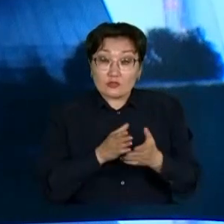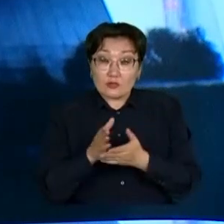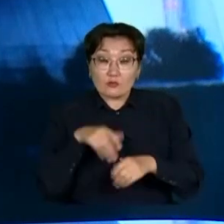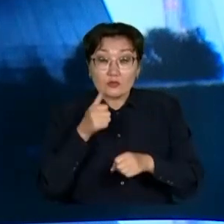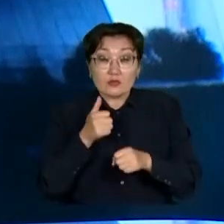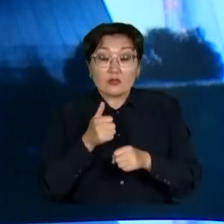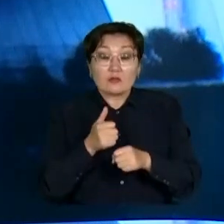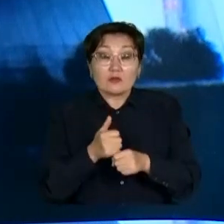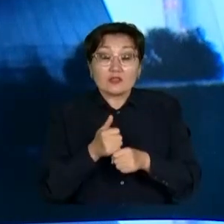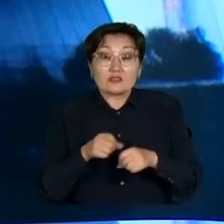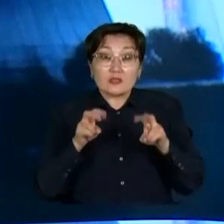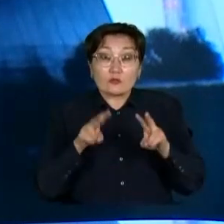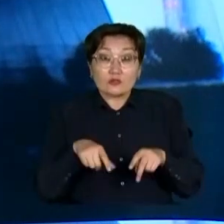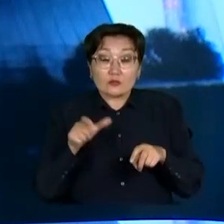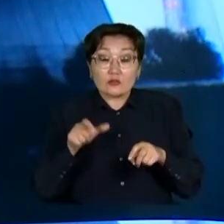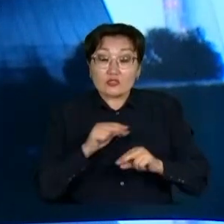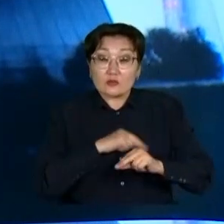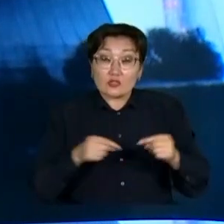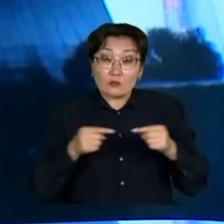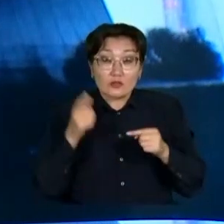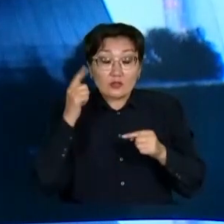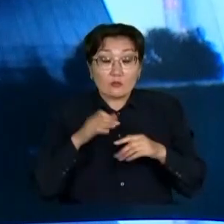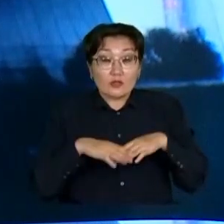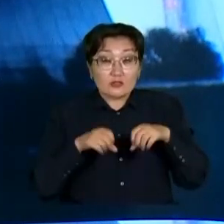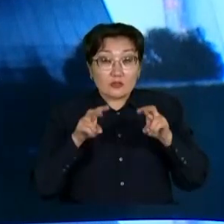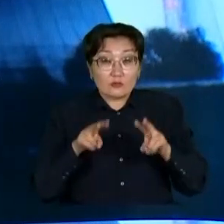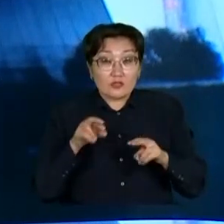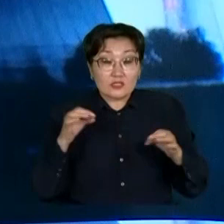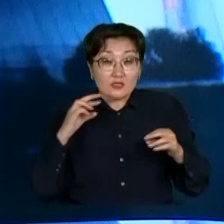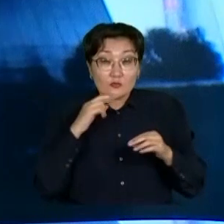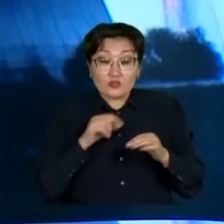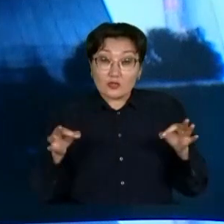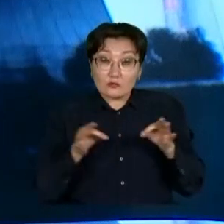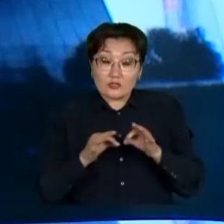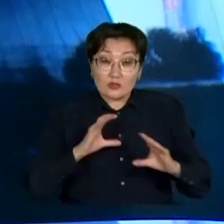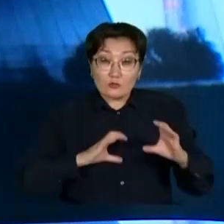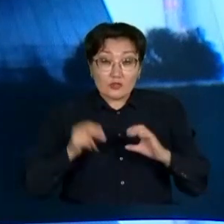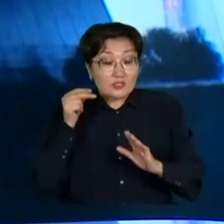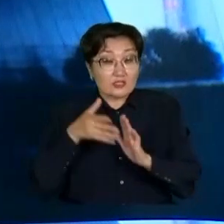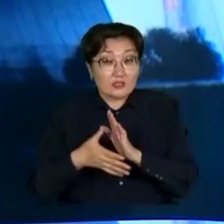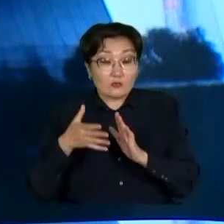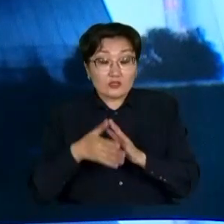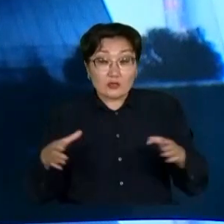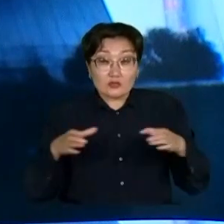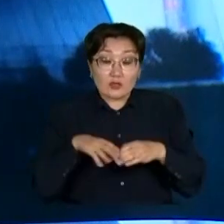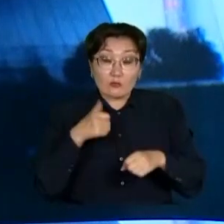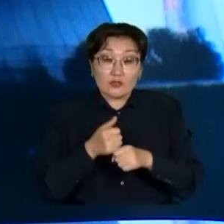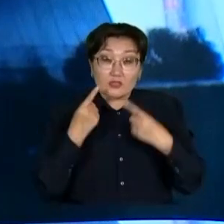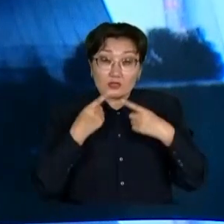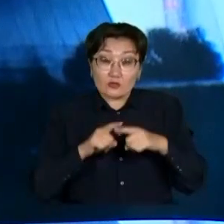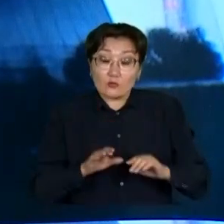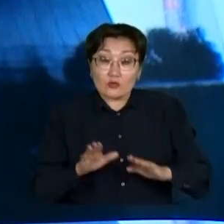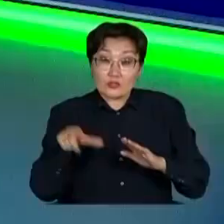басы қасында жүрген реактор жұмысын нақты білетін маман, ядролық физика институтының зерттеу реакторы кешені бас инженерінің